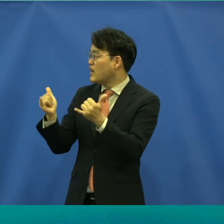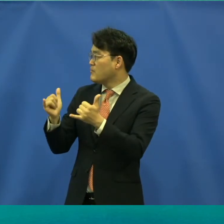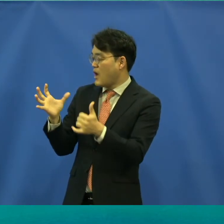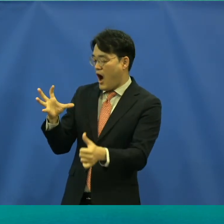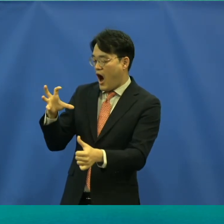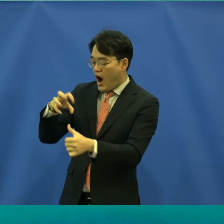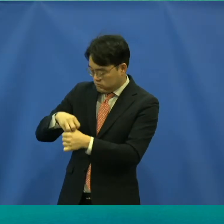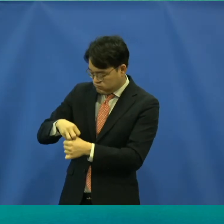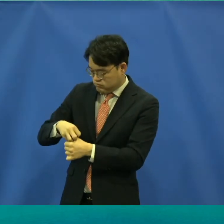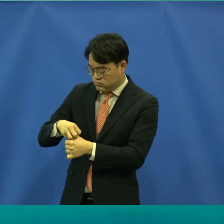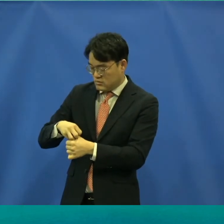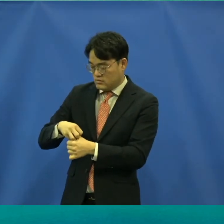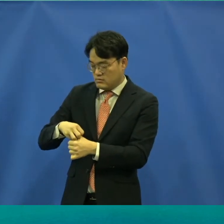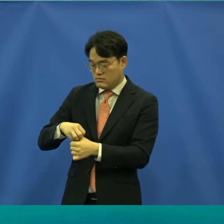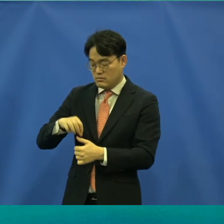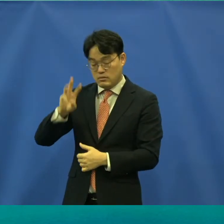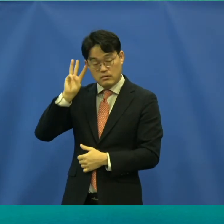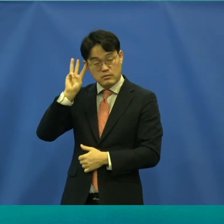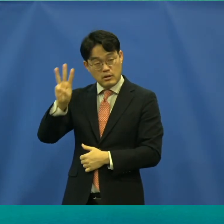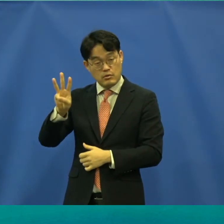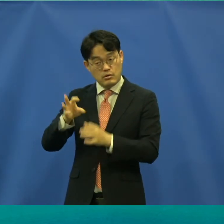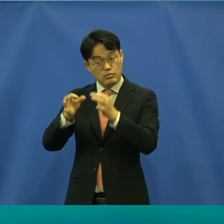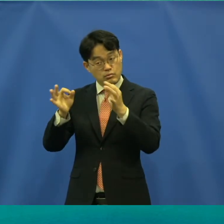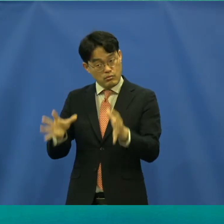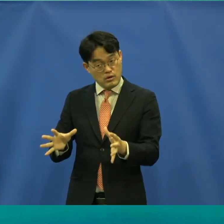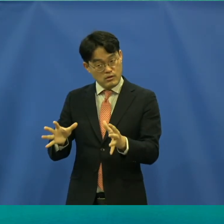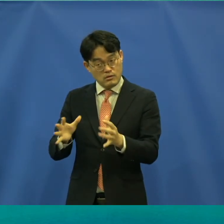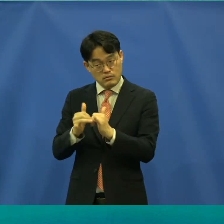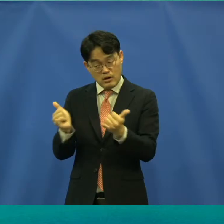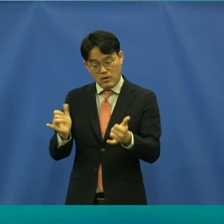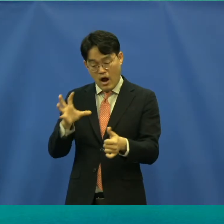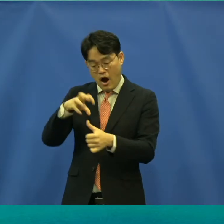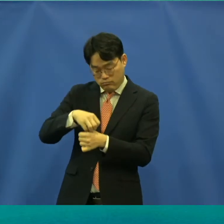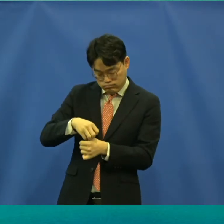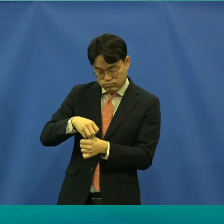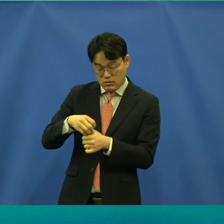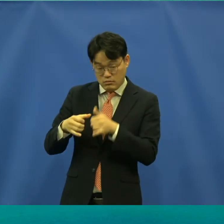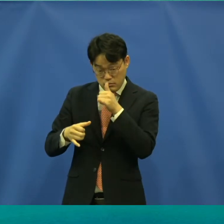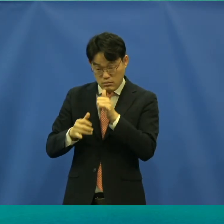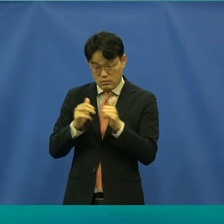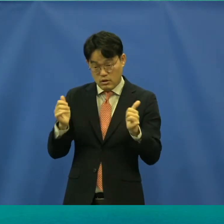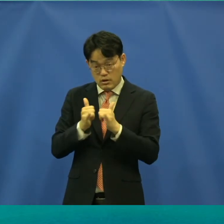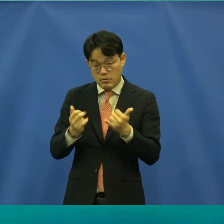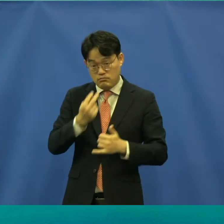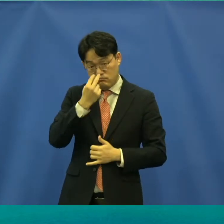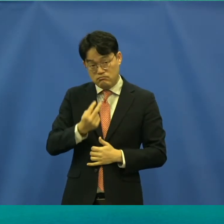가능하냐? 좀 비현실적이다 그런 얘기를 하죠.